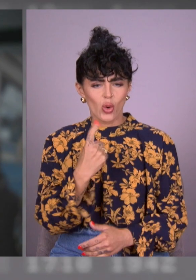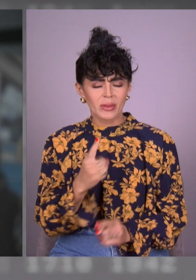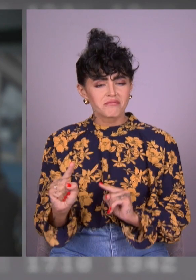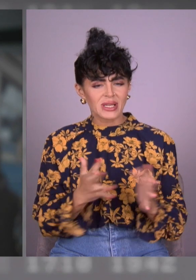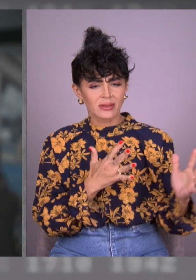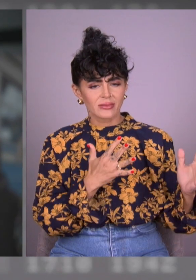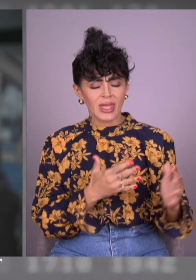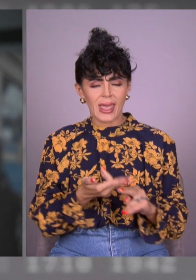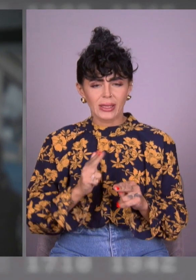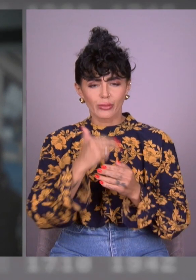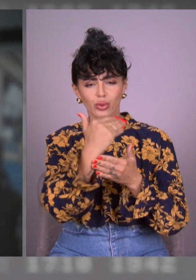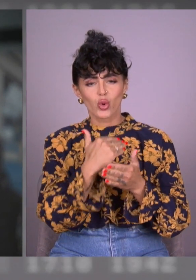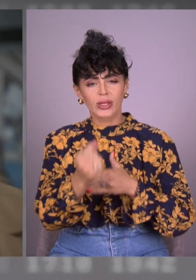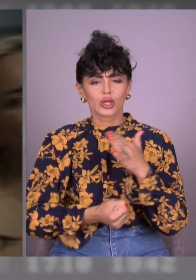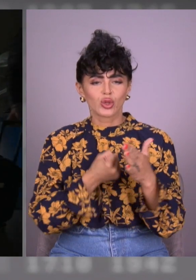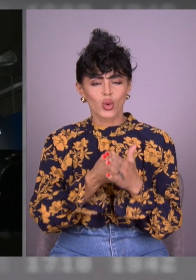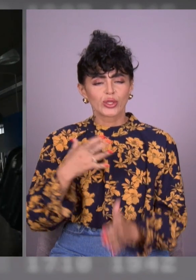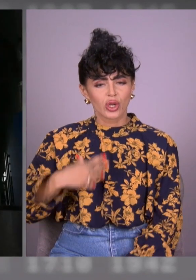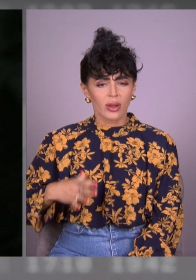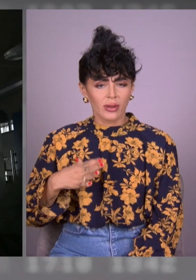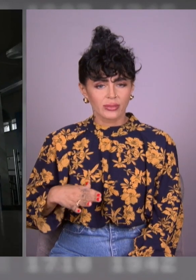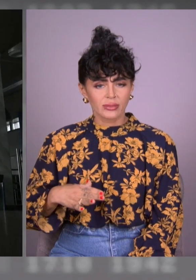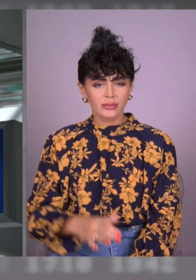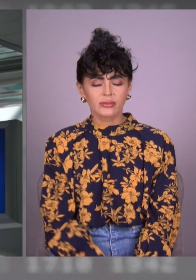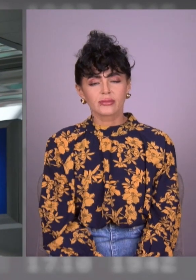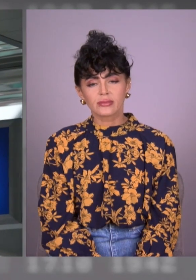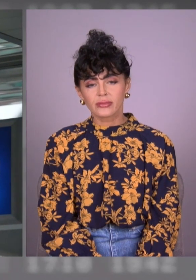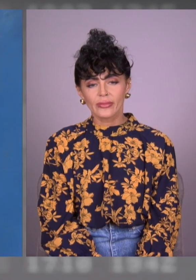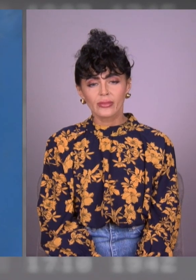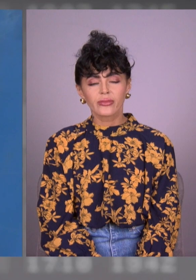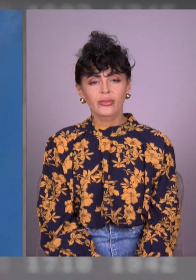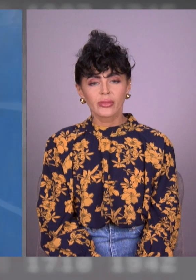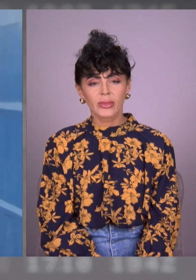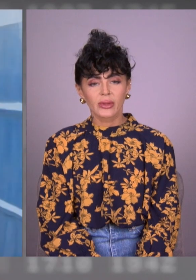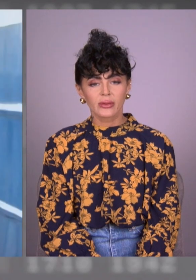Це проект «Дочекаюсь». Я дочекаюсь тебе,